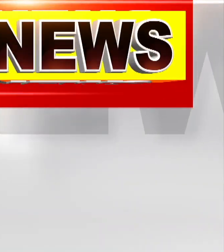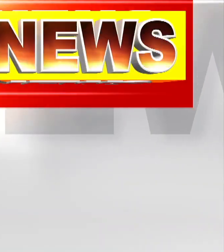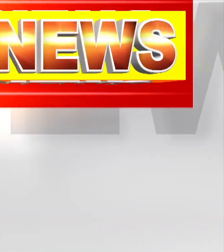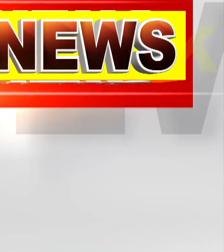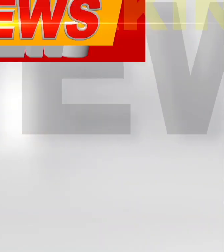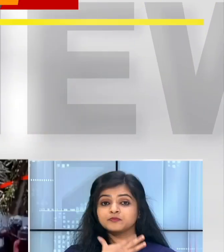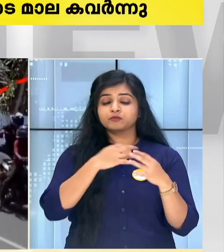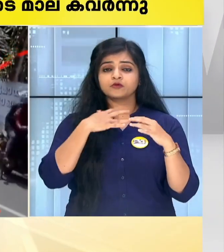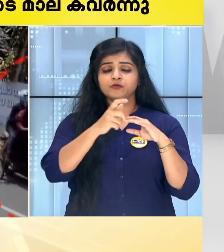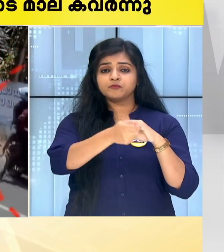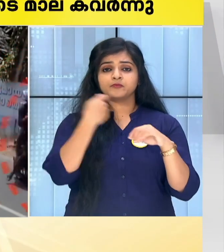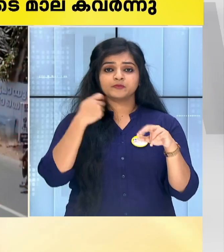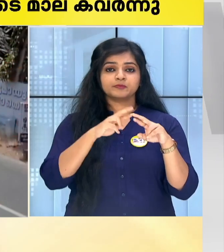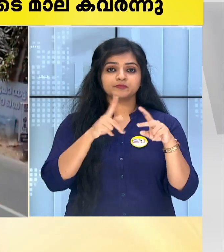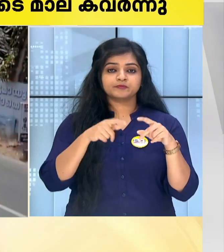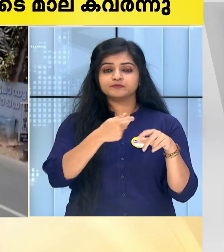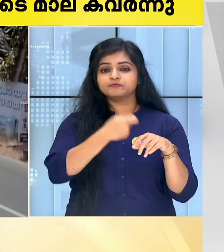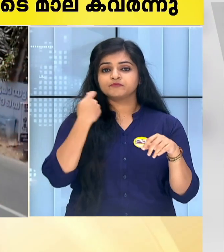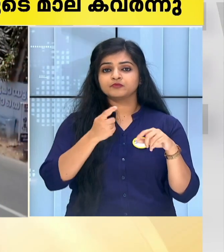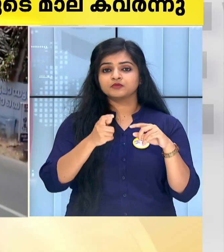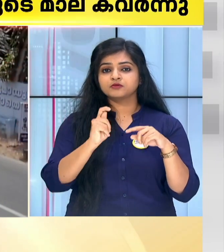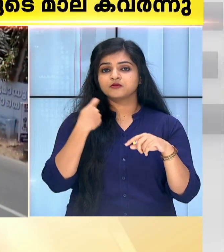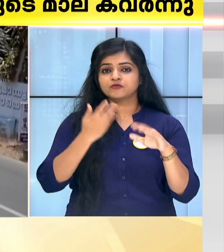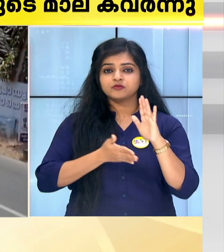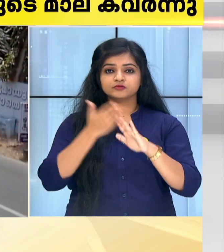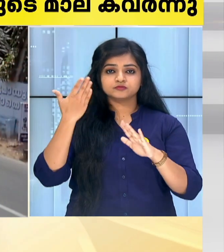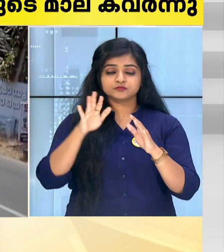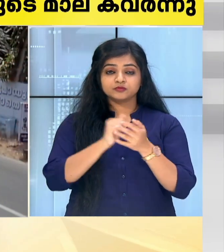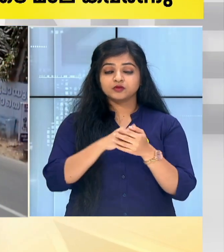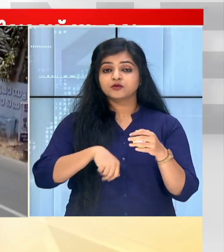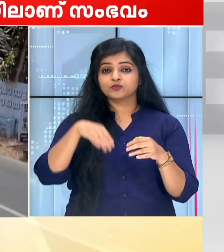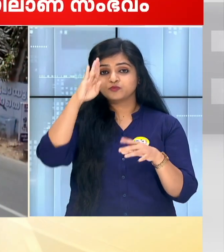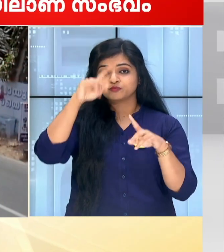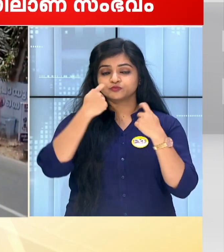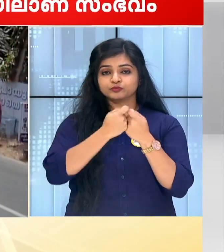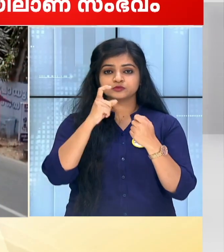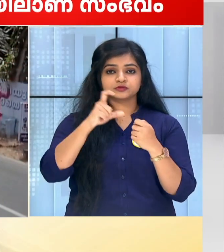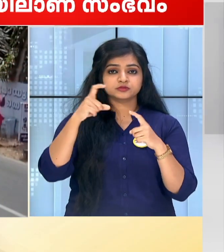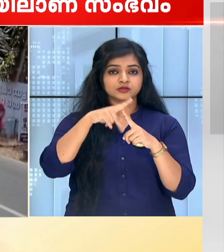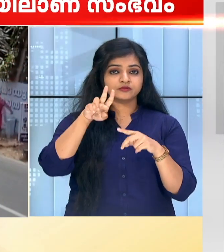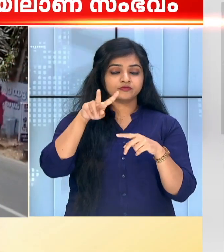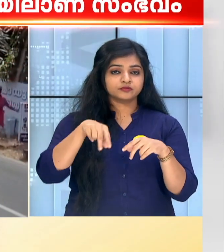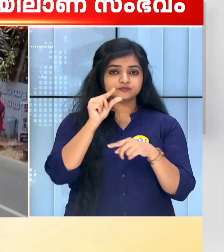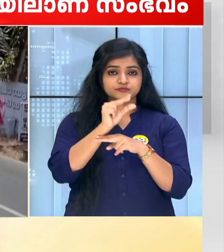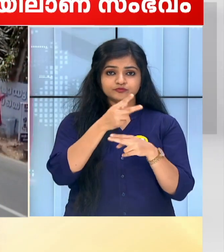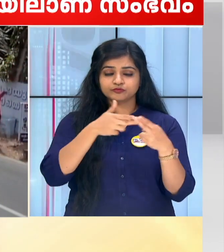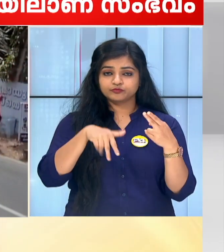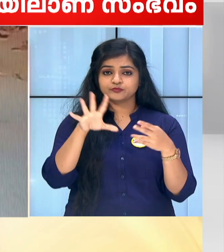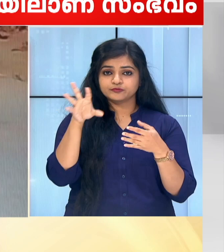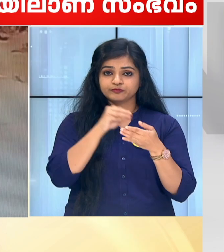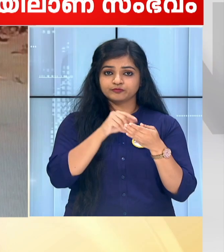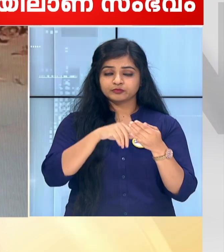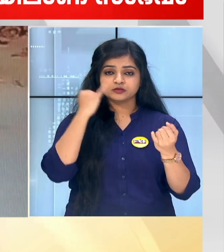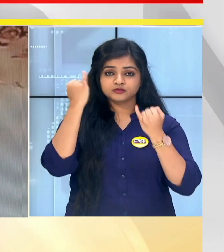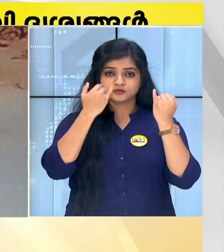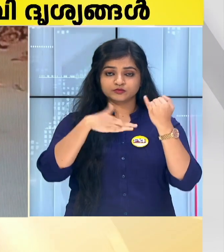മാല പൊട്ടിക്കുന്നത്. എന്തായാലും സംഭവവുമായി ബന്ധപ്പെട്ട പോലീസ് CCTV ദൃശ്യങ്ങൾ ഉൾപ്പെടെ ശേഖരിച്ചുകൊണ്ട് അന്വേഷണം നടത്തി വരികയാണ്.